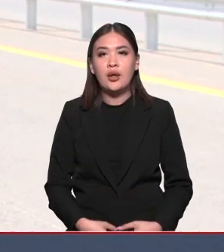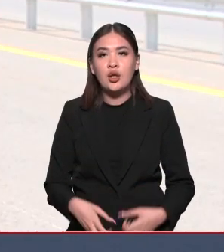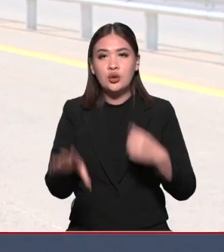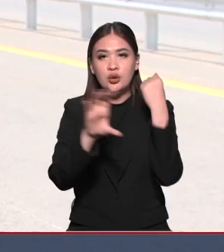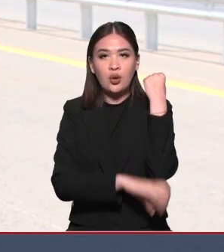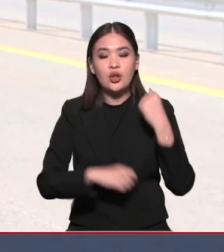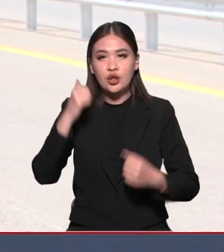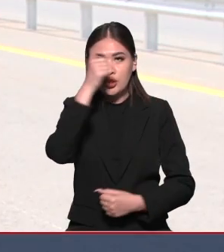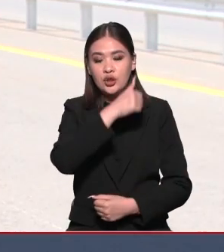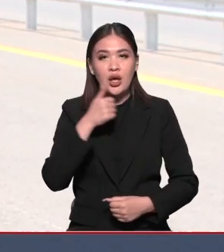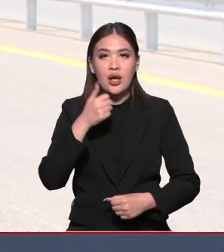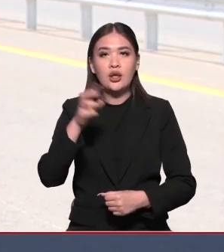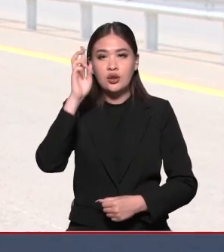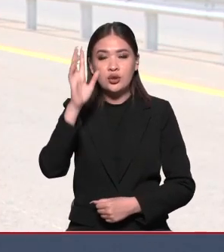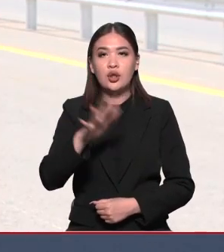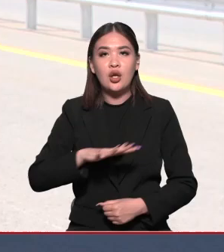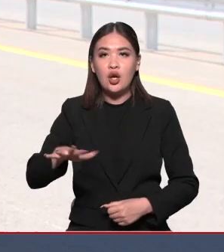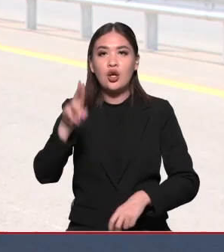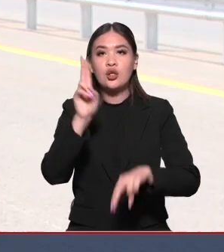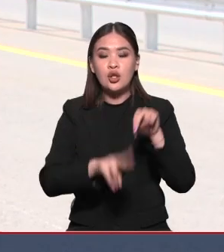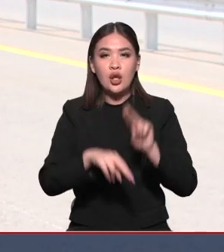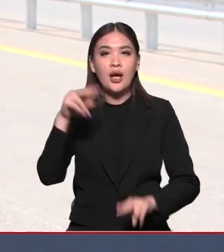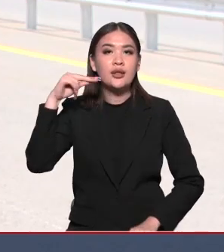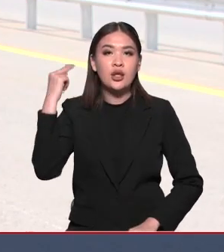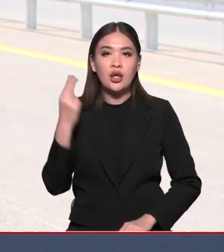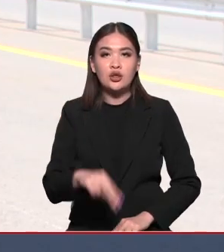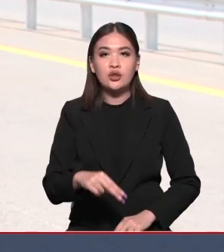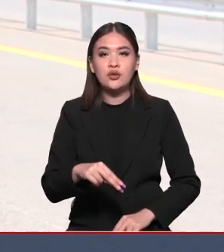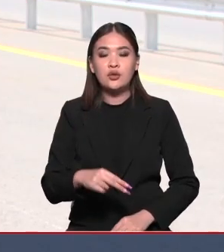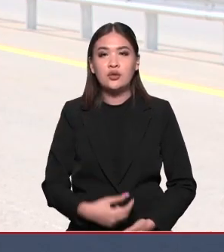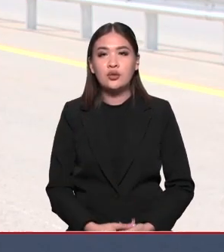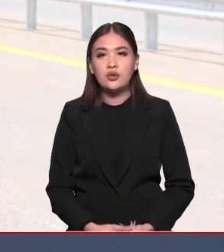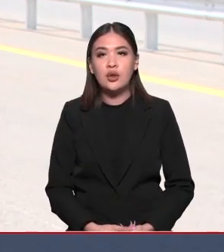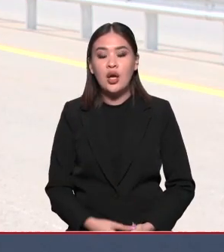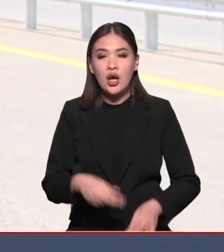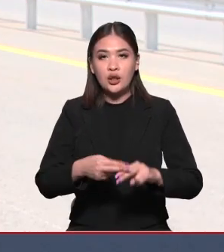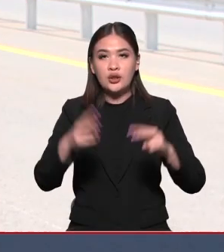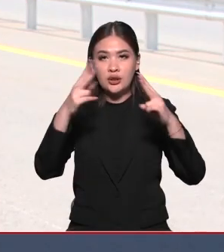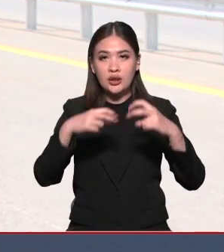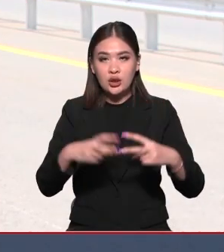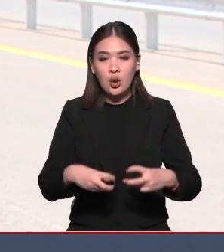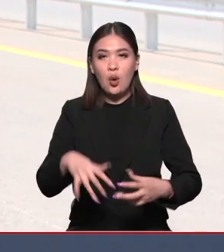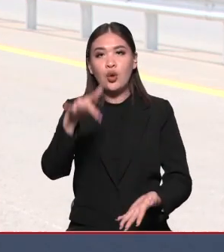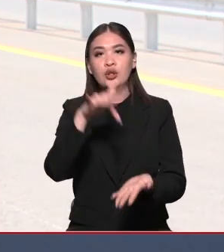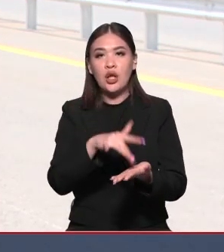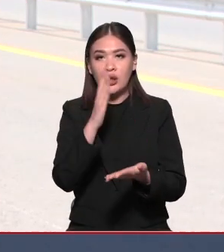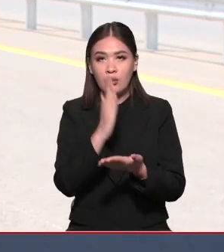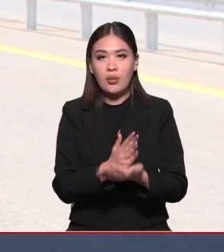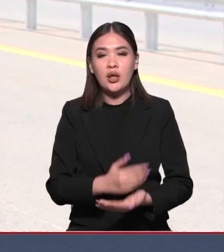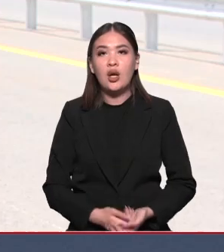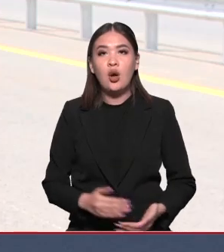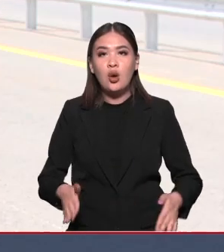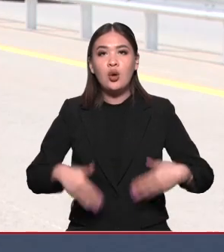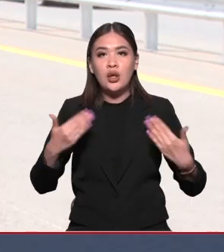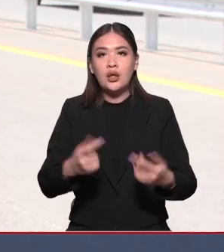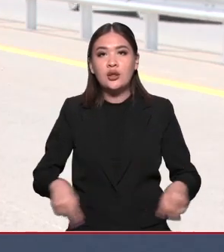соңғы жылдары бізде елімізде құрылған сапа жолдың сапасын тексеру орталығы бар. Оларда